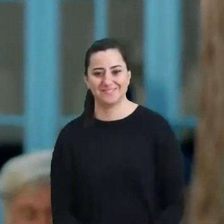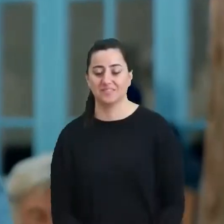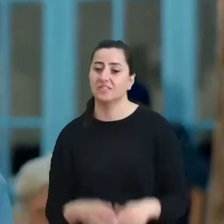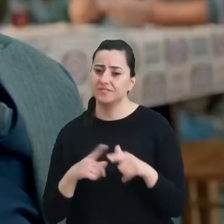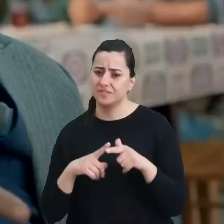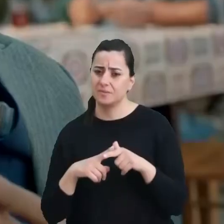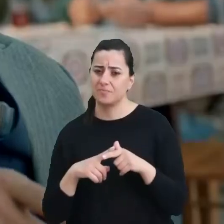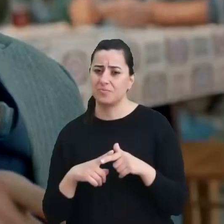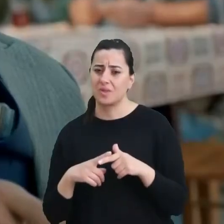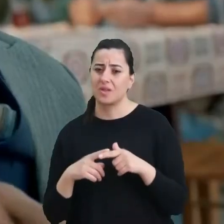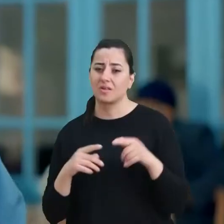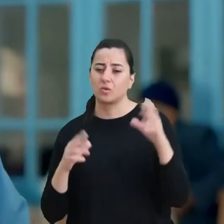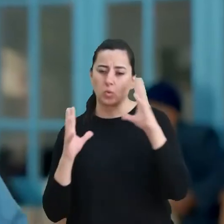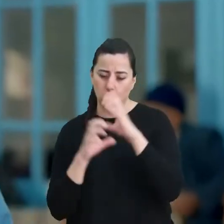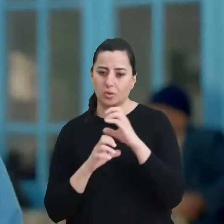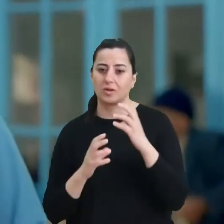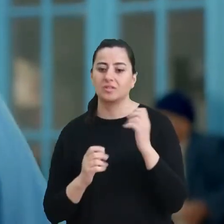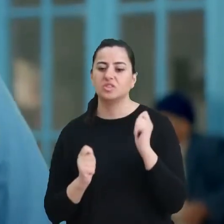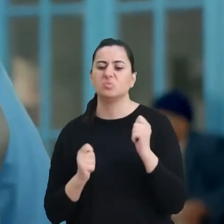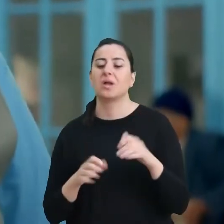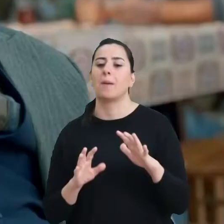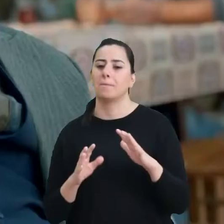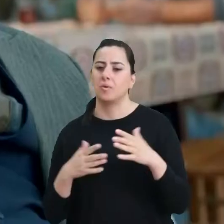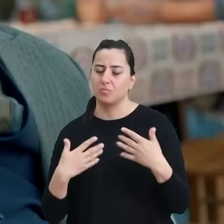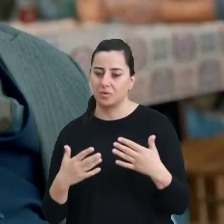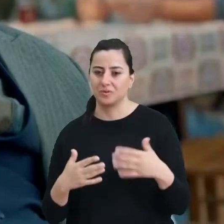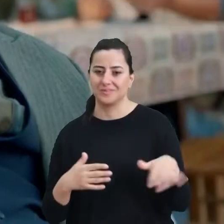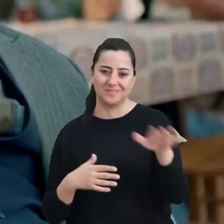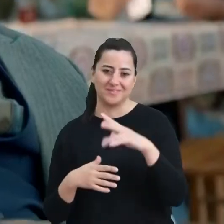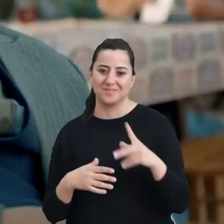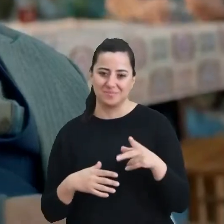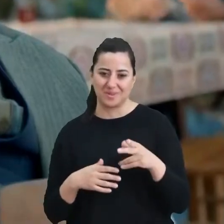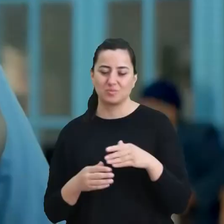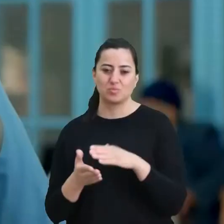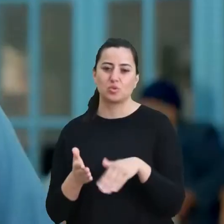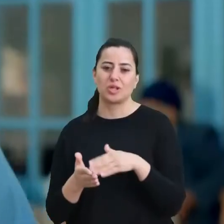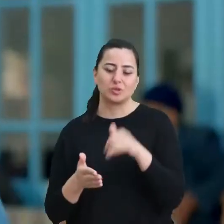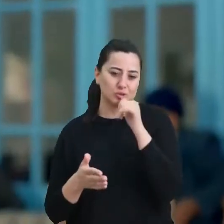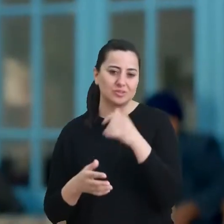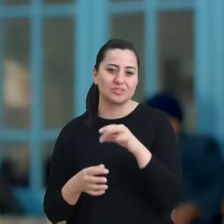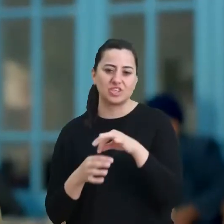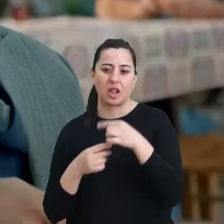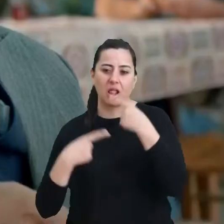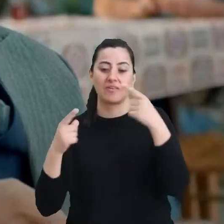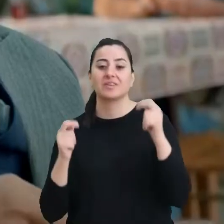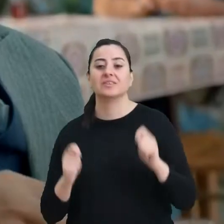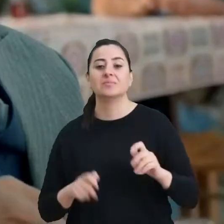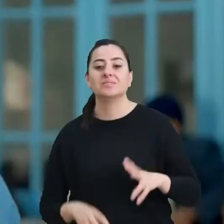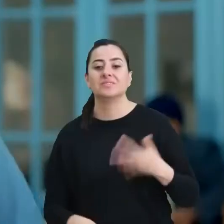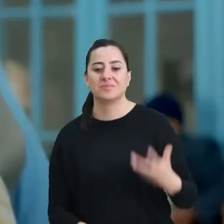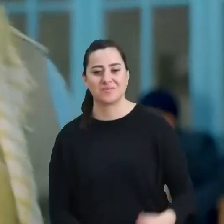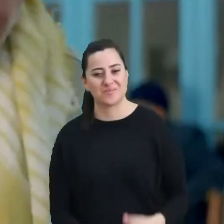Fikri, demini bolgo, cimrilik etme. Hicabi makasçı bulaşık suyu gibi çay içirtti, dedirtme